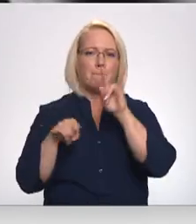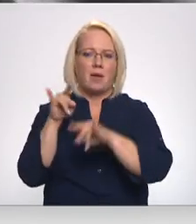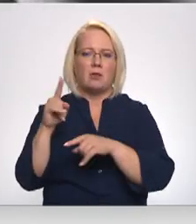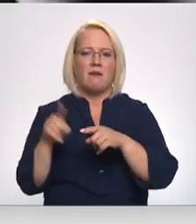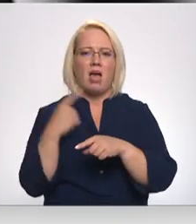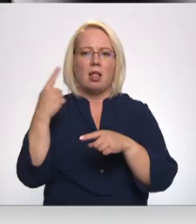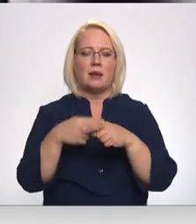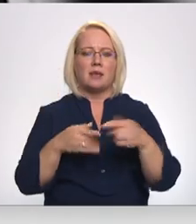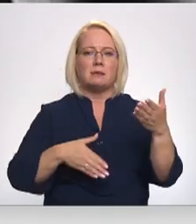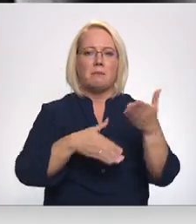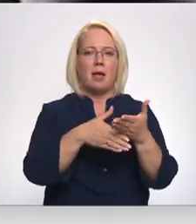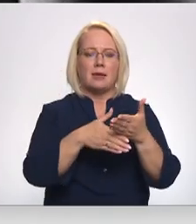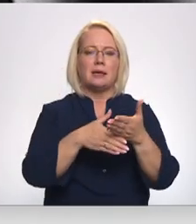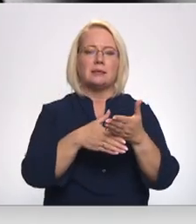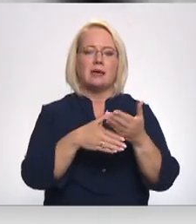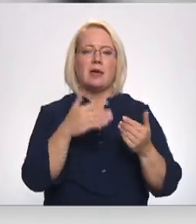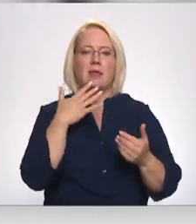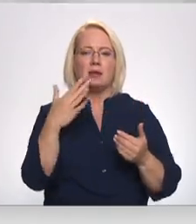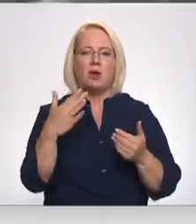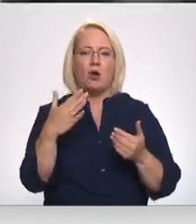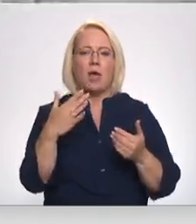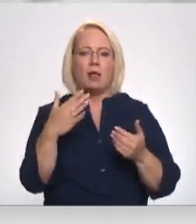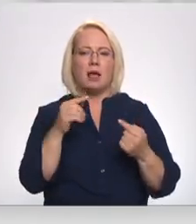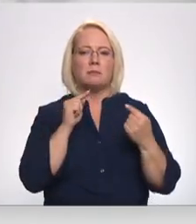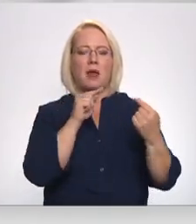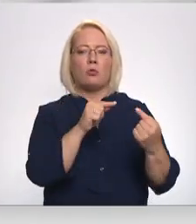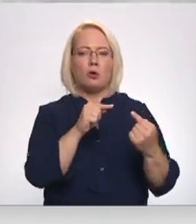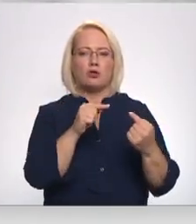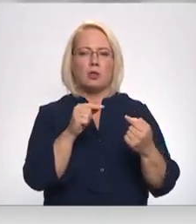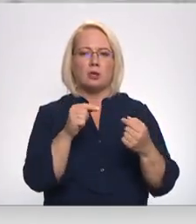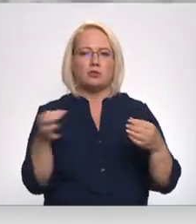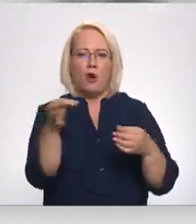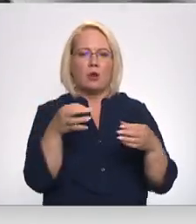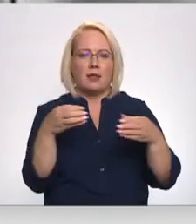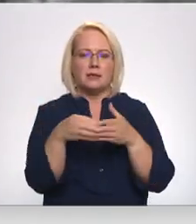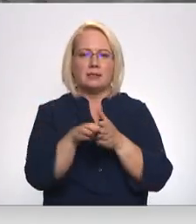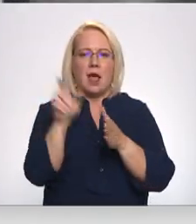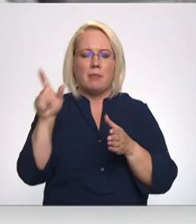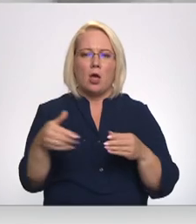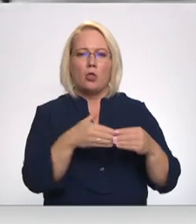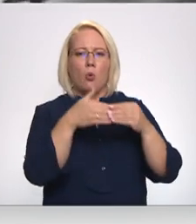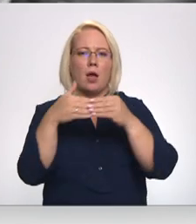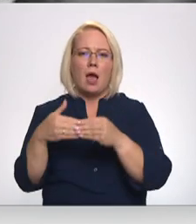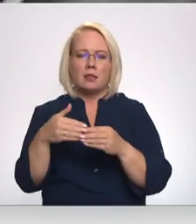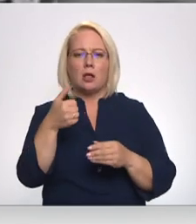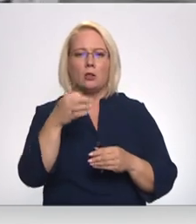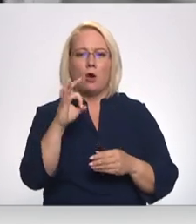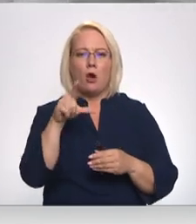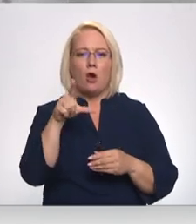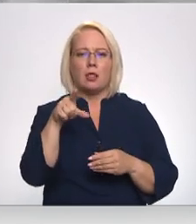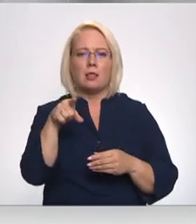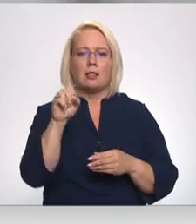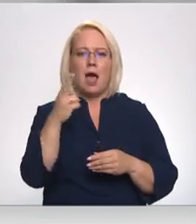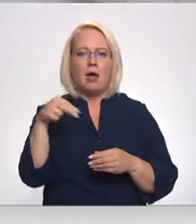vēlreiz palīdzēt Nacionālās pretošanās kustības dalībniekiem no Gotlandes nogādāt raidstaciju Latvijā, kur jau bija padomju